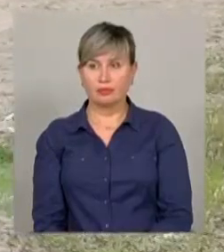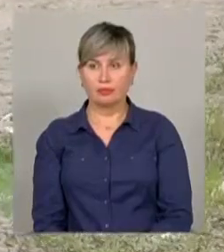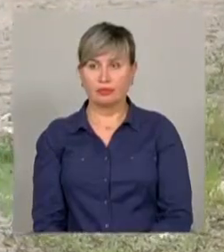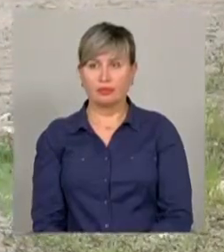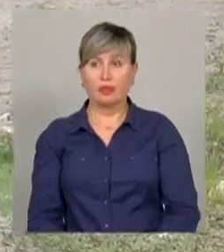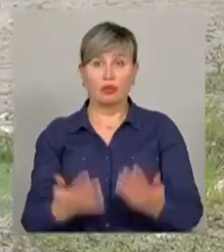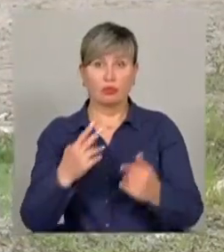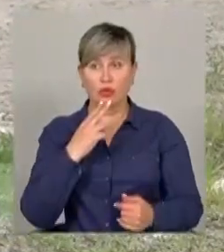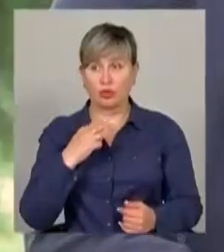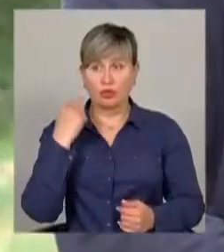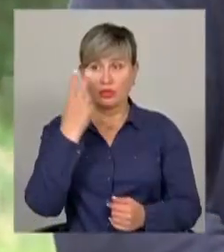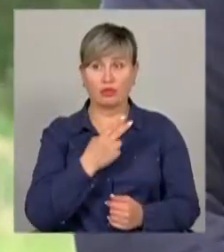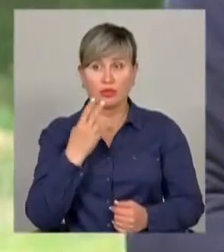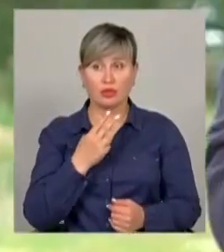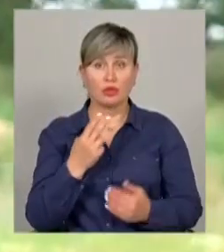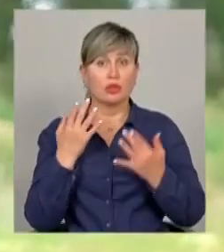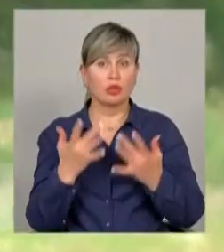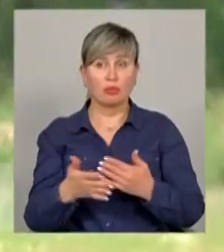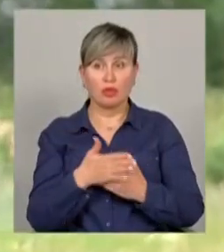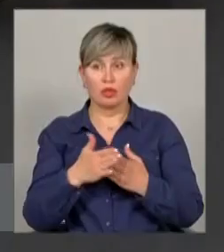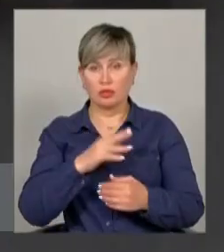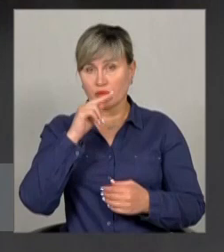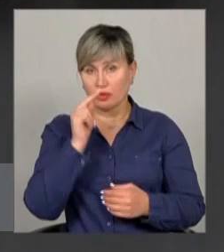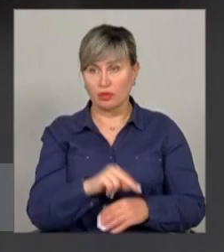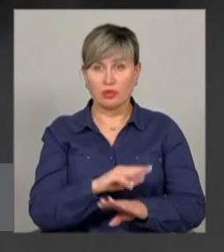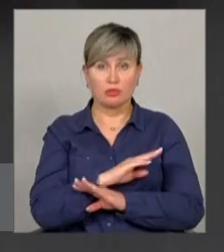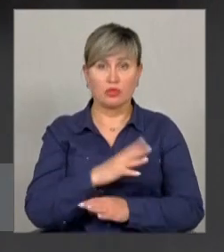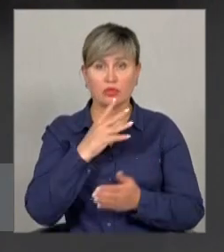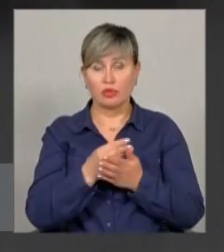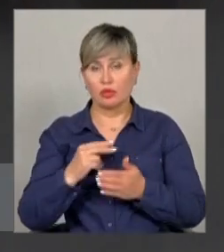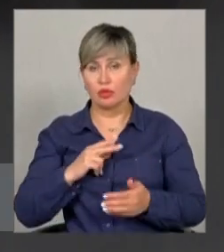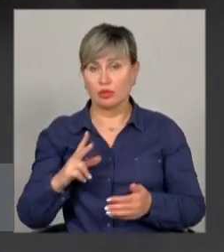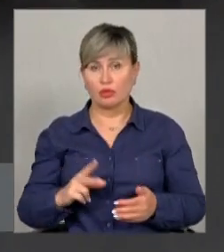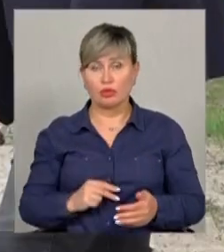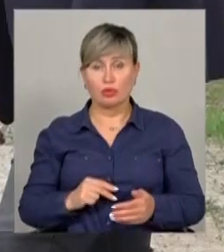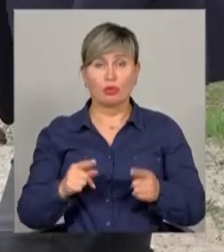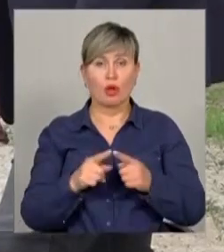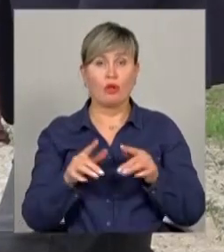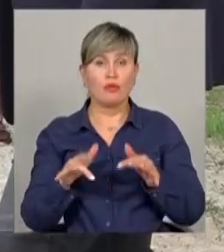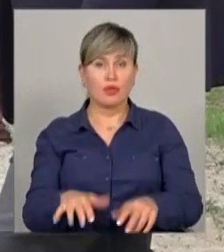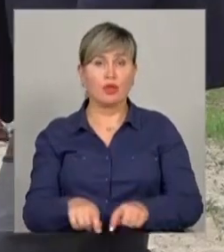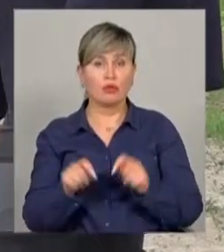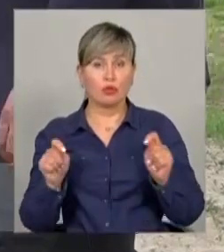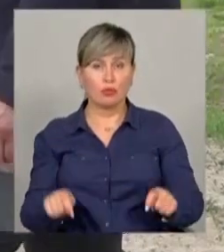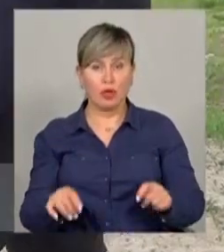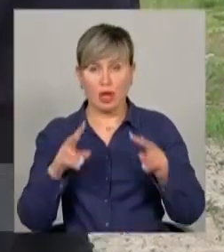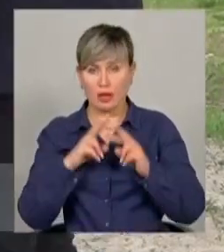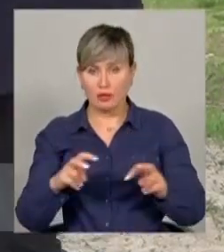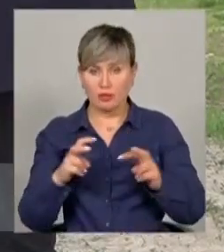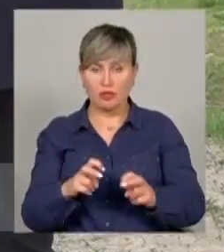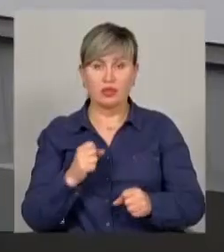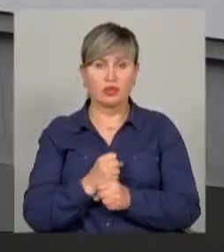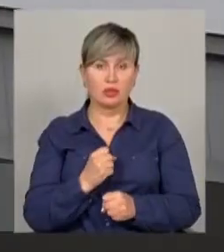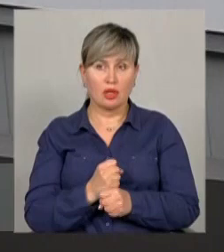Вот уже 2 года Александр Сергеев требует наказать виновных в смерти своей дочери. Дело в том, что уголовное дело возбудили и экспертизы назначили,